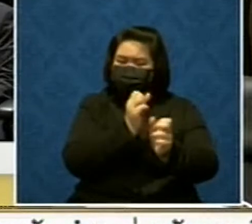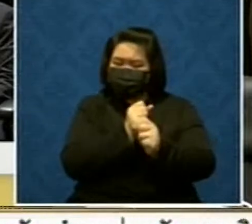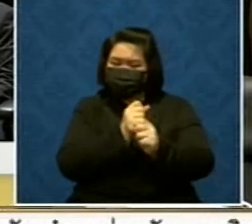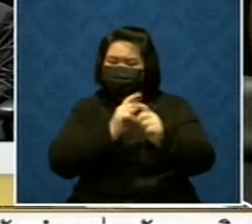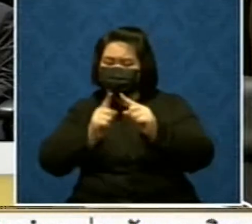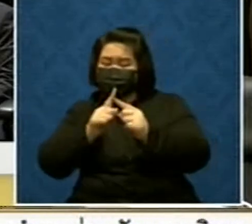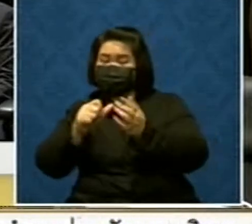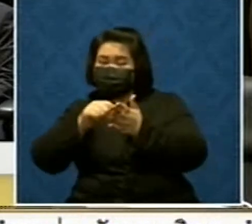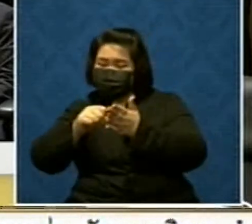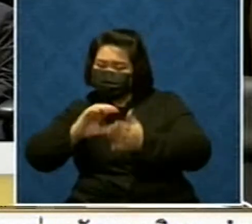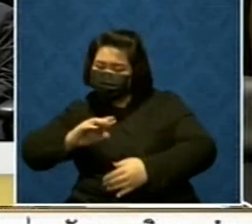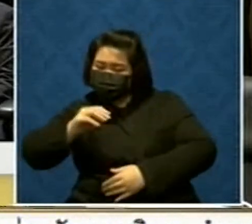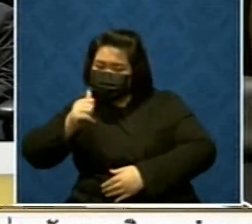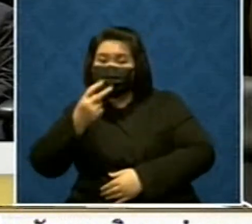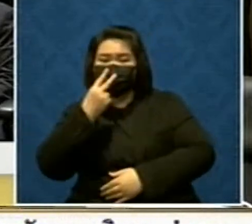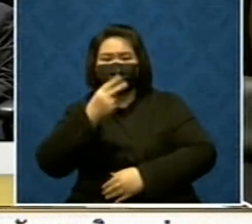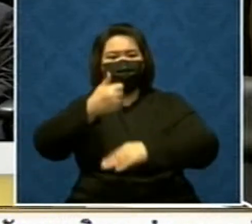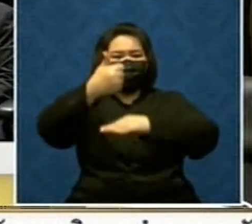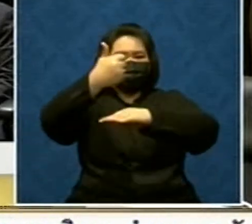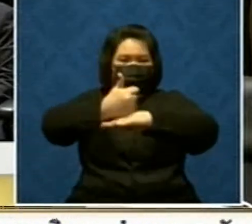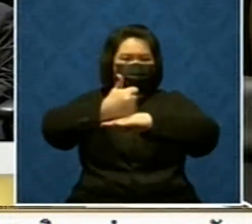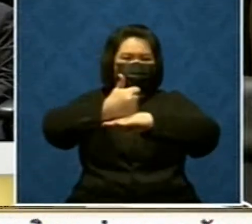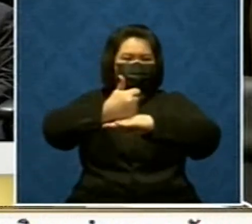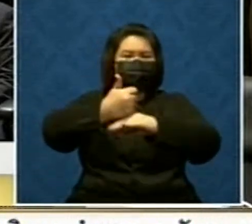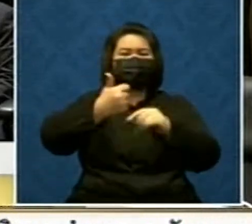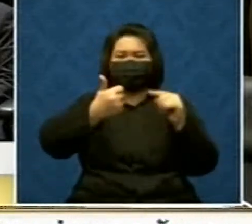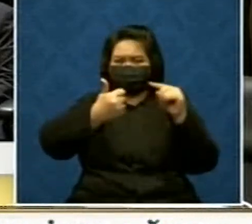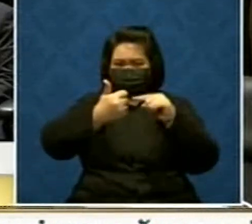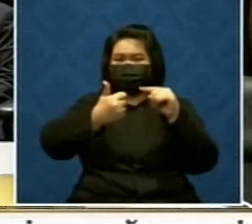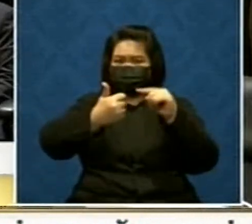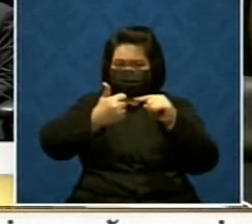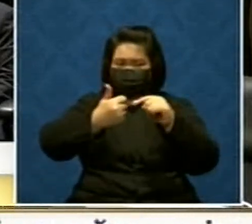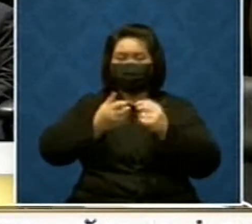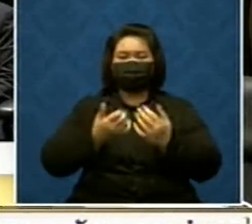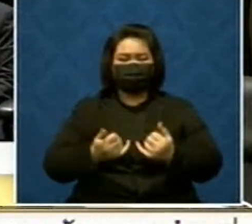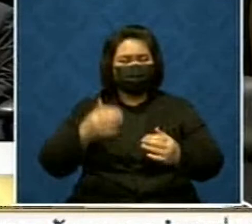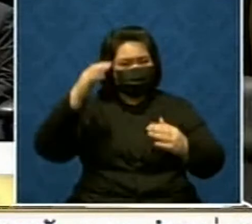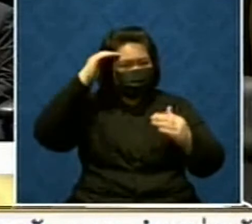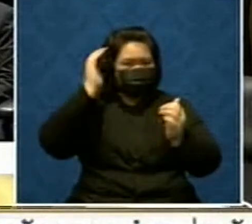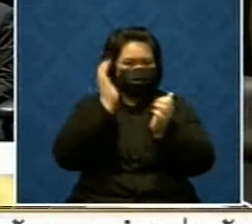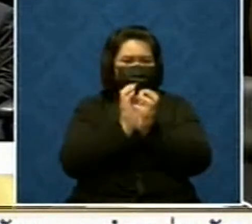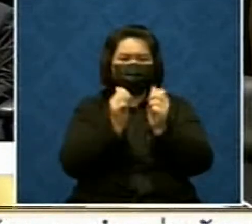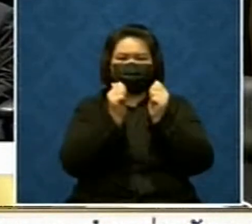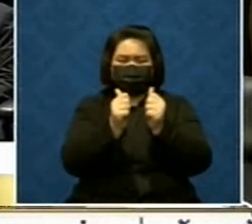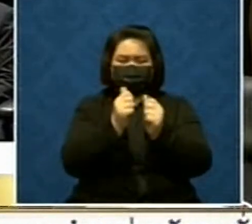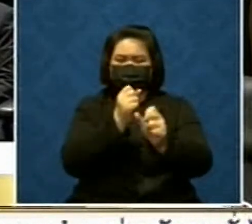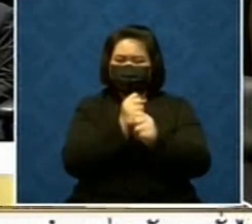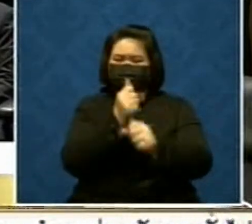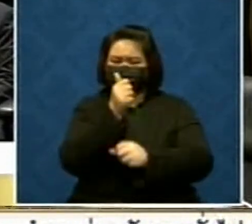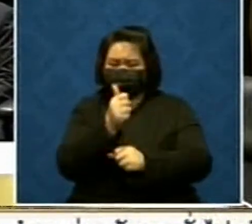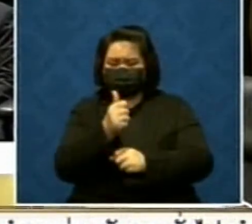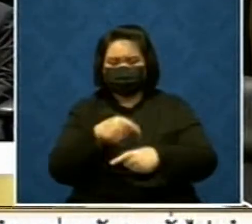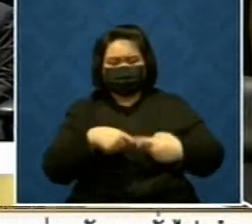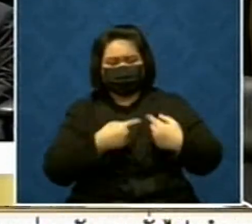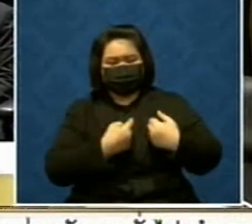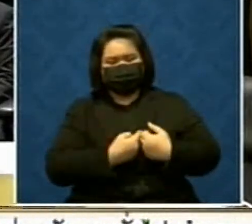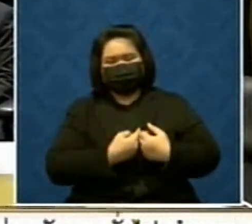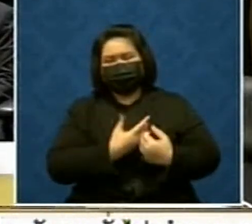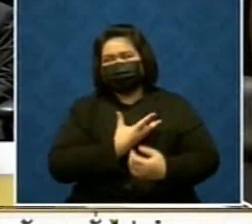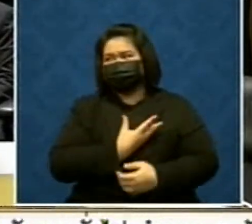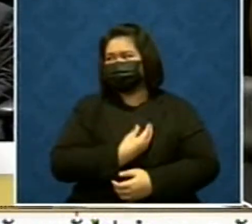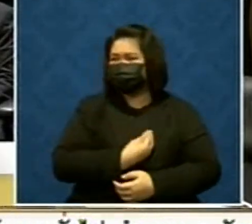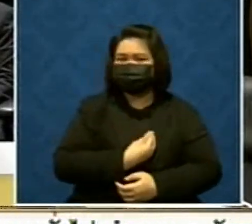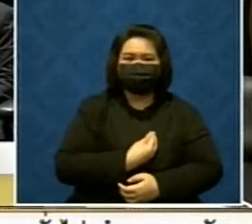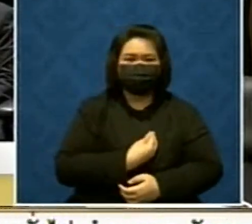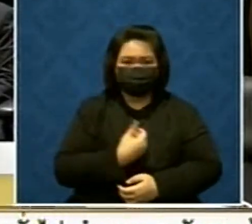ตัวคนเป็นผู้นำองค์กรตำรวจดีๆเขาทำงานเขาเสียใจเขาเสียน้ำใจเข